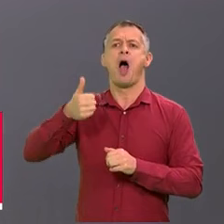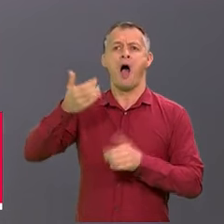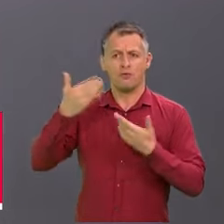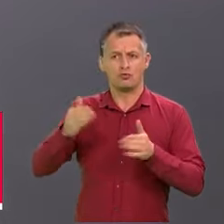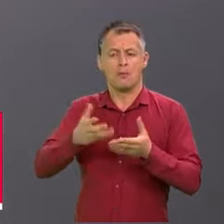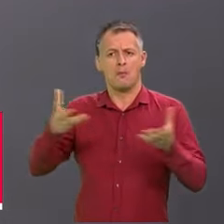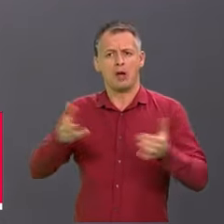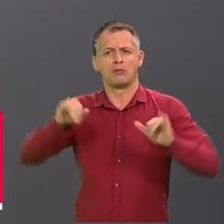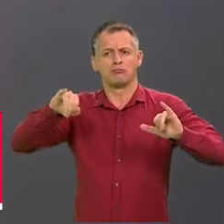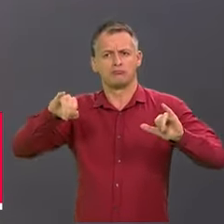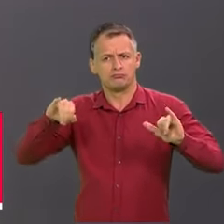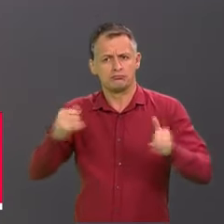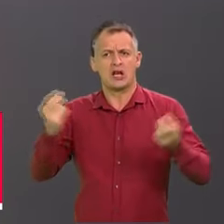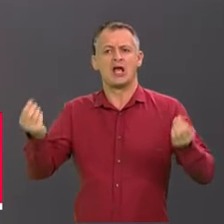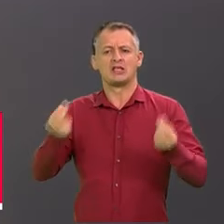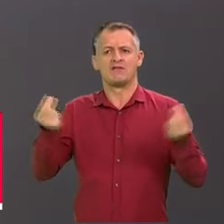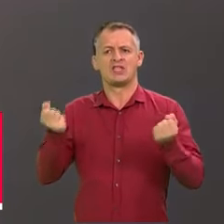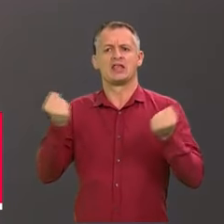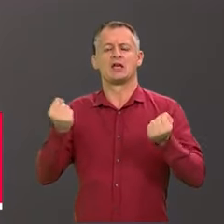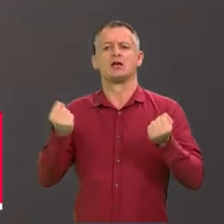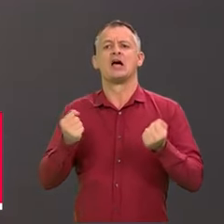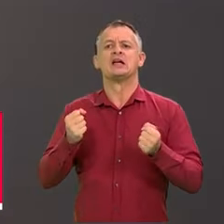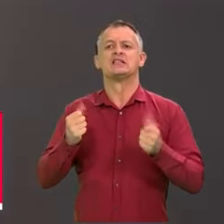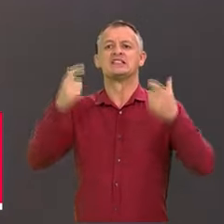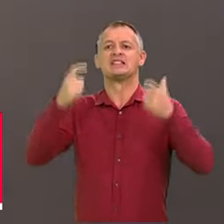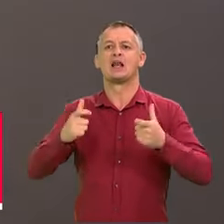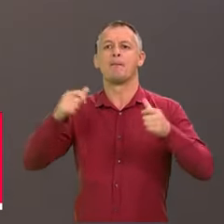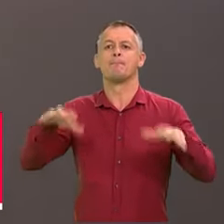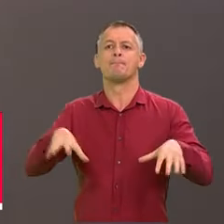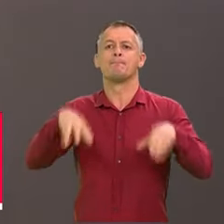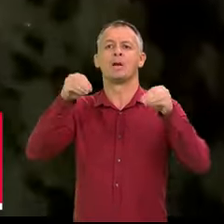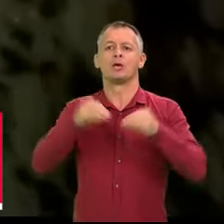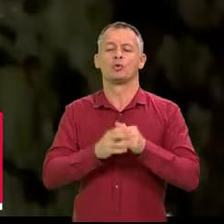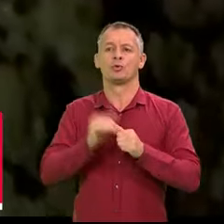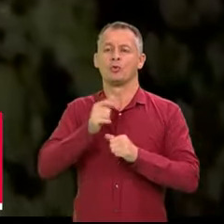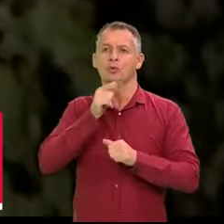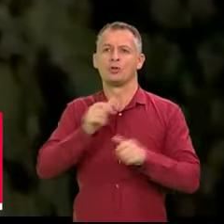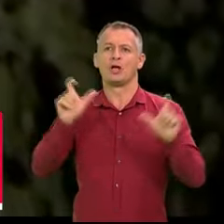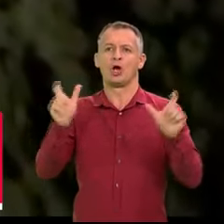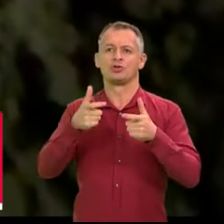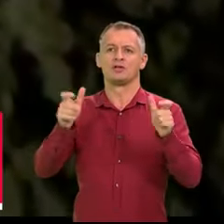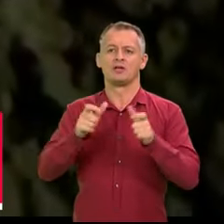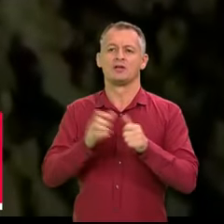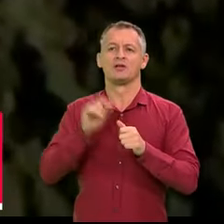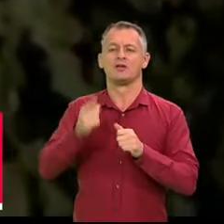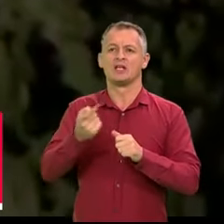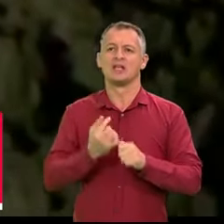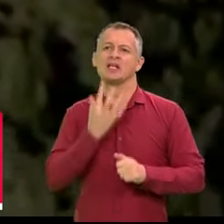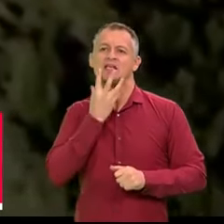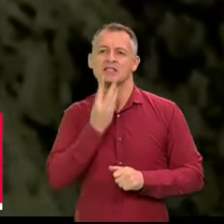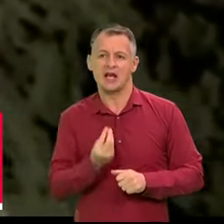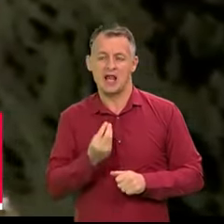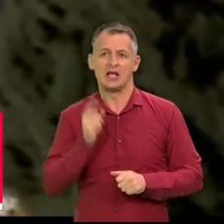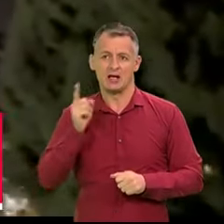mare eveniment la Palatul unde a concertat Orchestra Sinfonică al Israelului cu Zubi